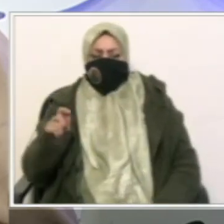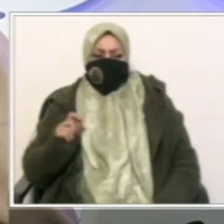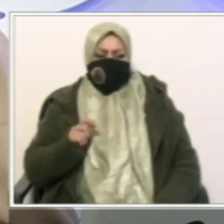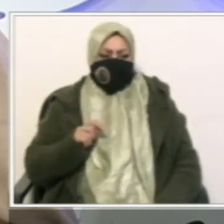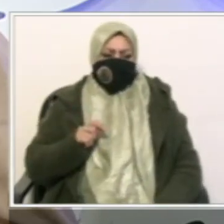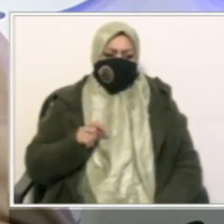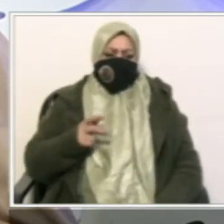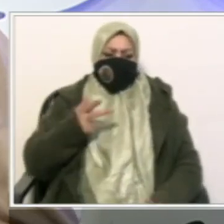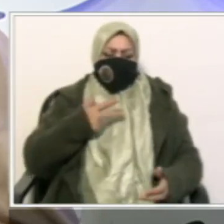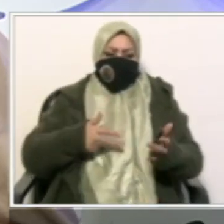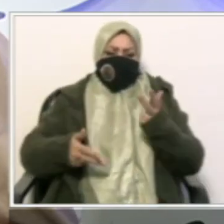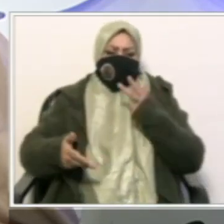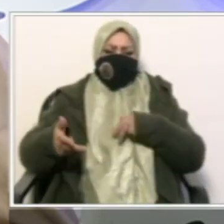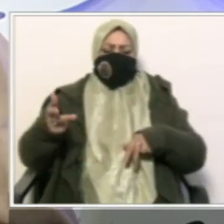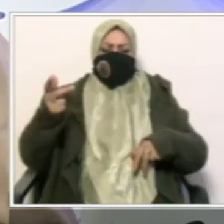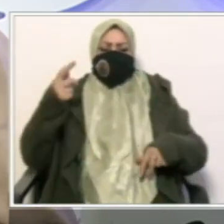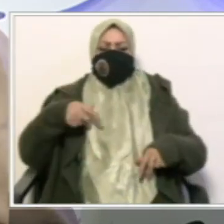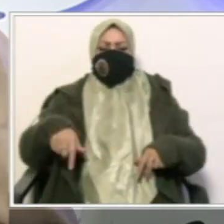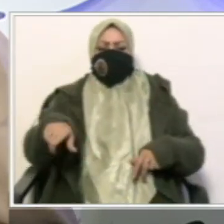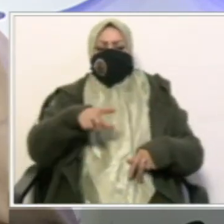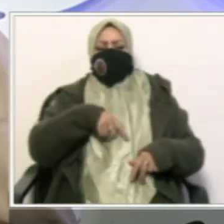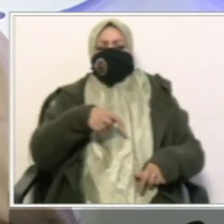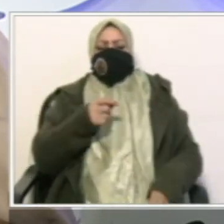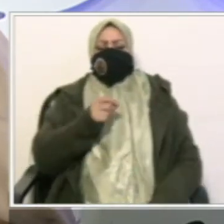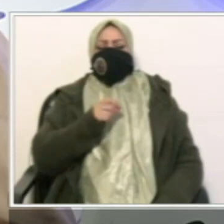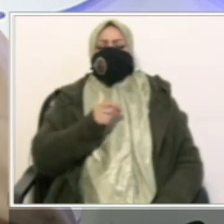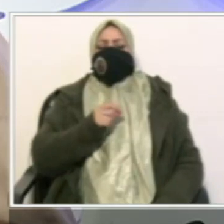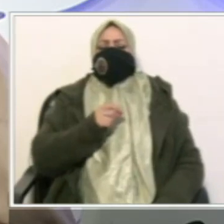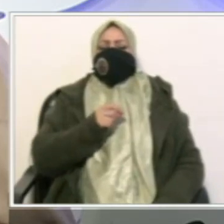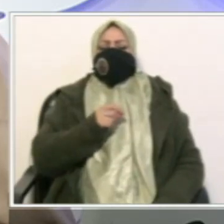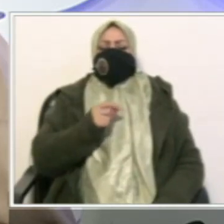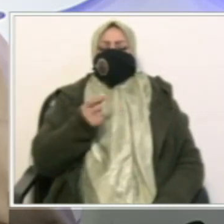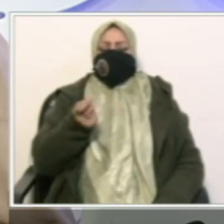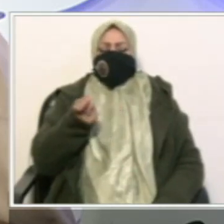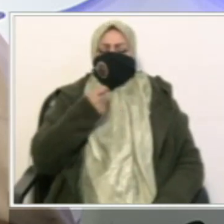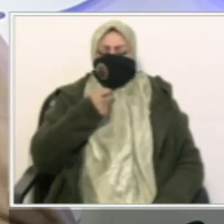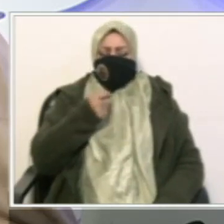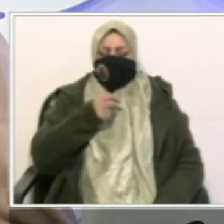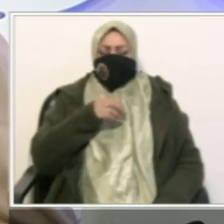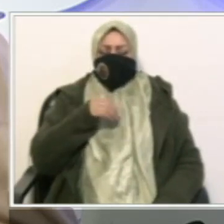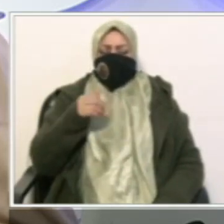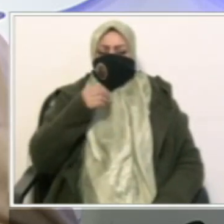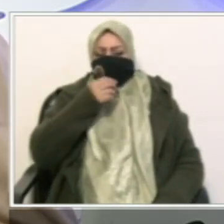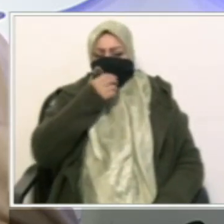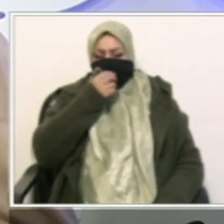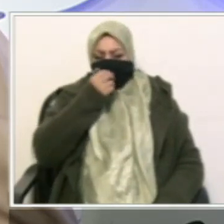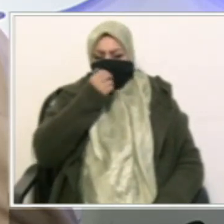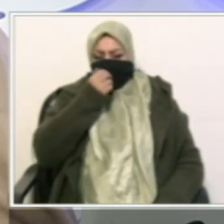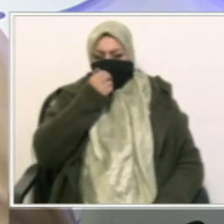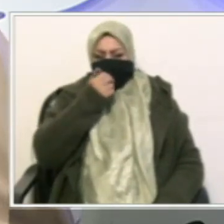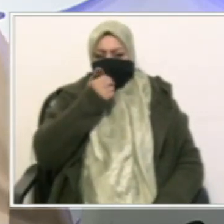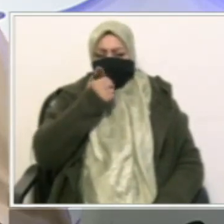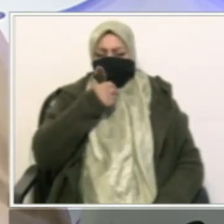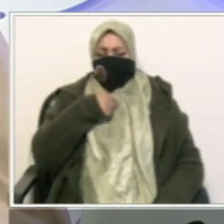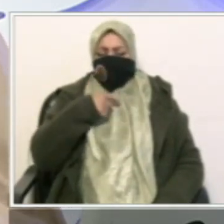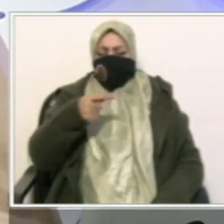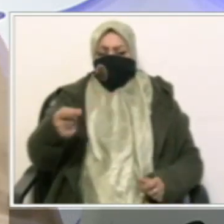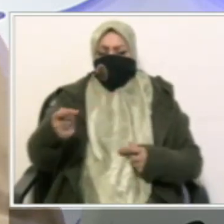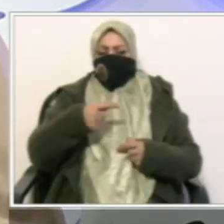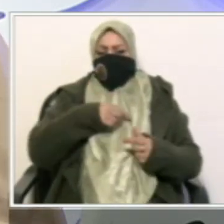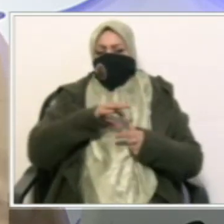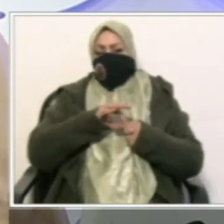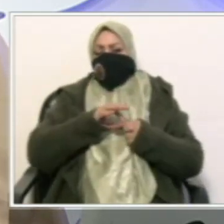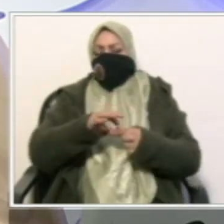والمرة وقاسينا معهم، فهم منا ونحن منهم، فهذا ليس بغضا لهم، ولكن جرى